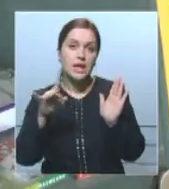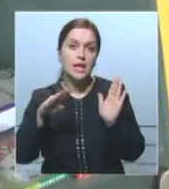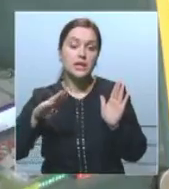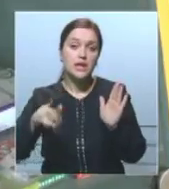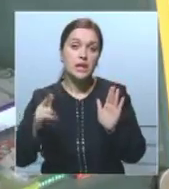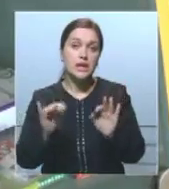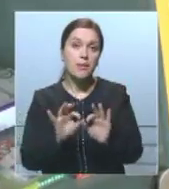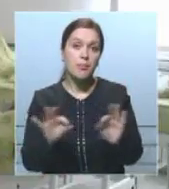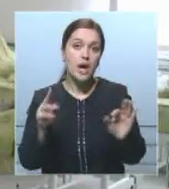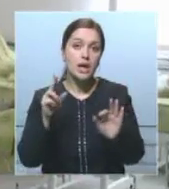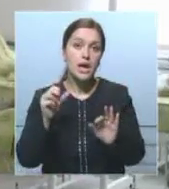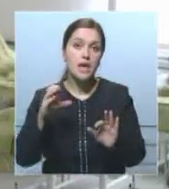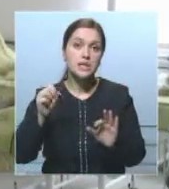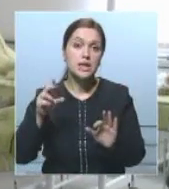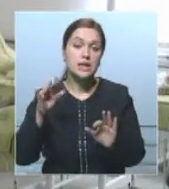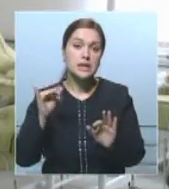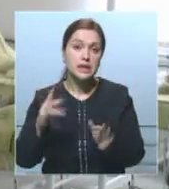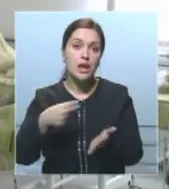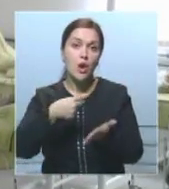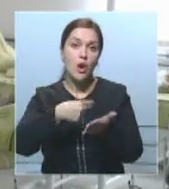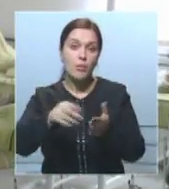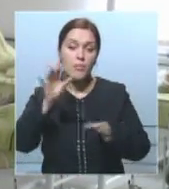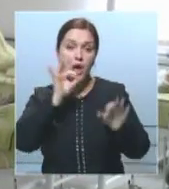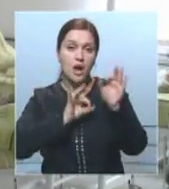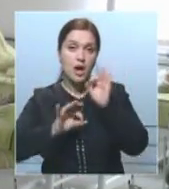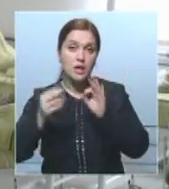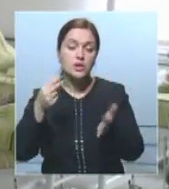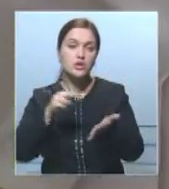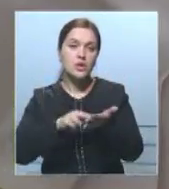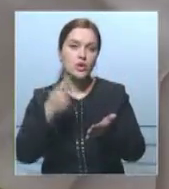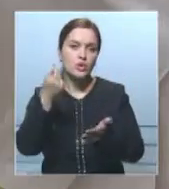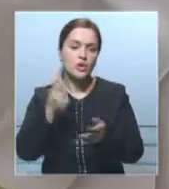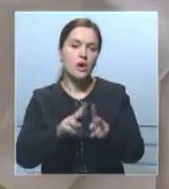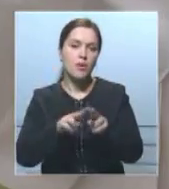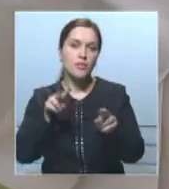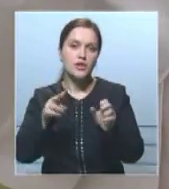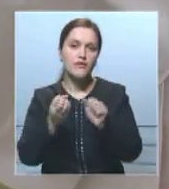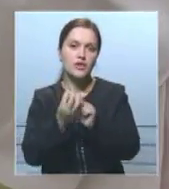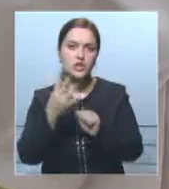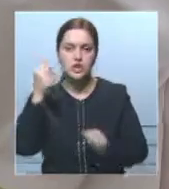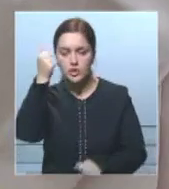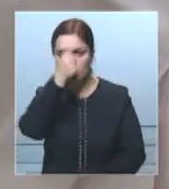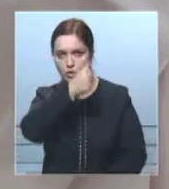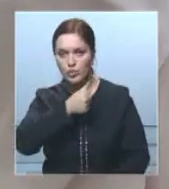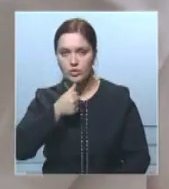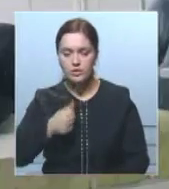тенге. И, по словам Максима Касаткина, приобретены препараты по ценам прошлого года.